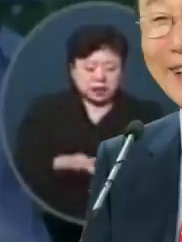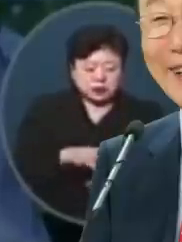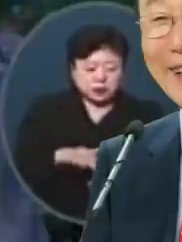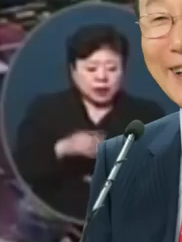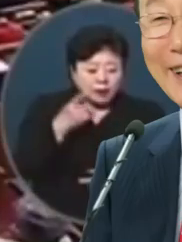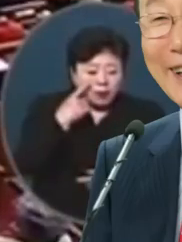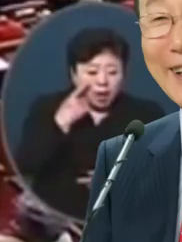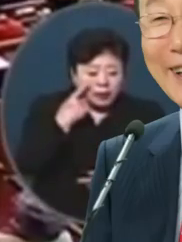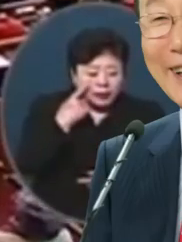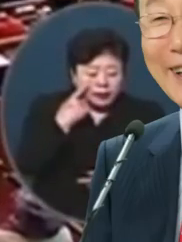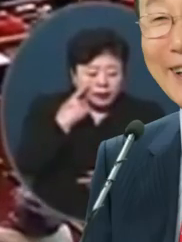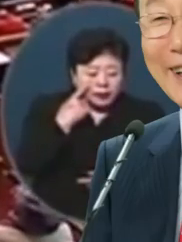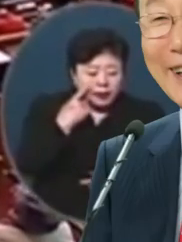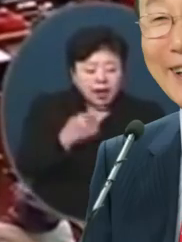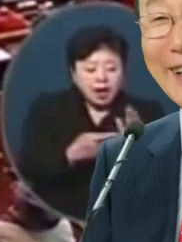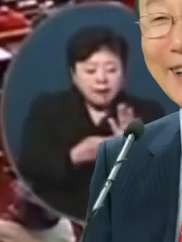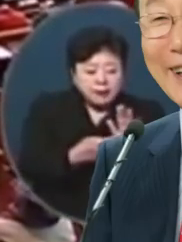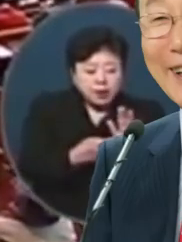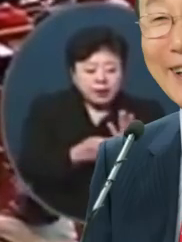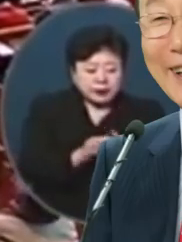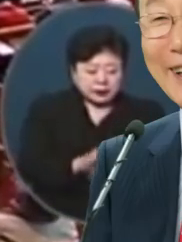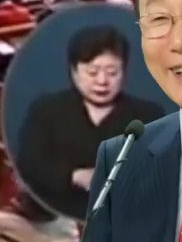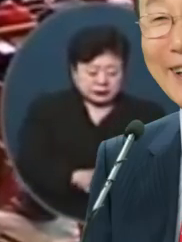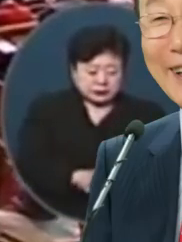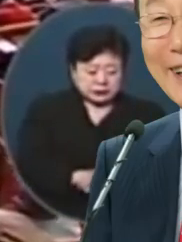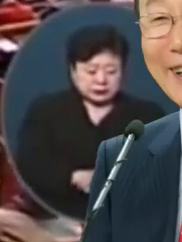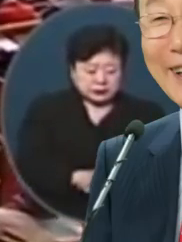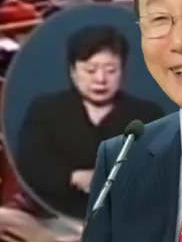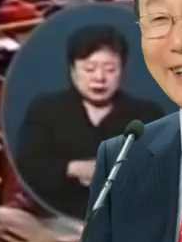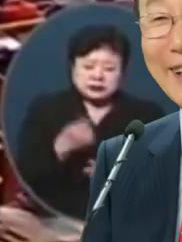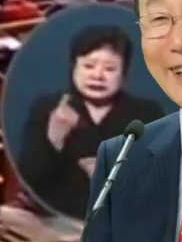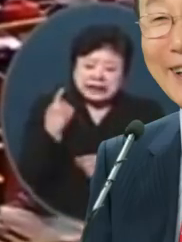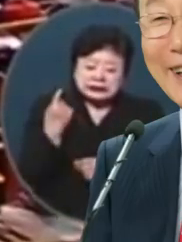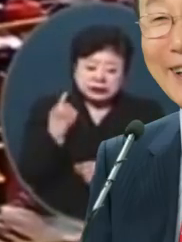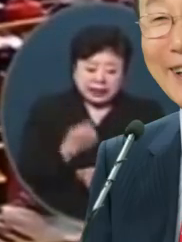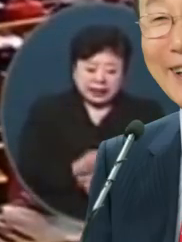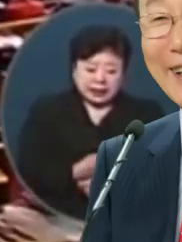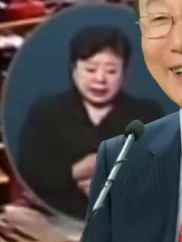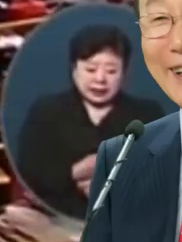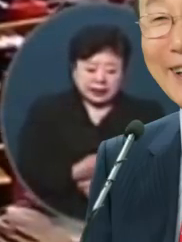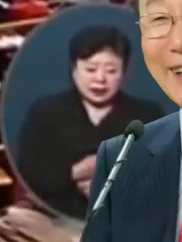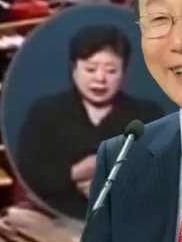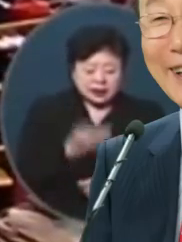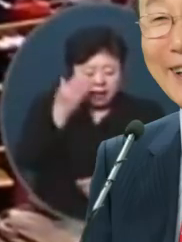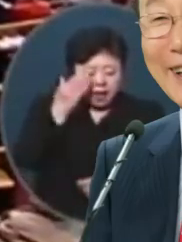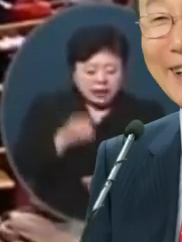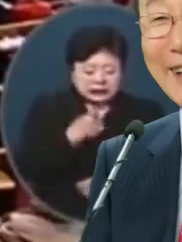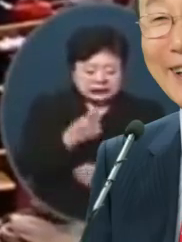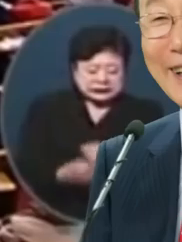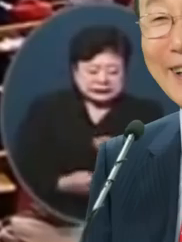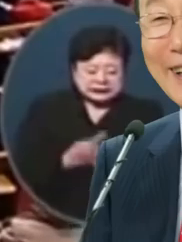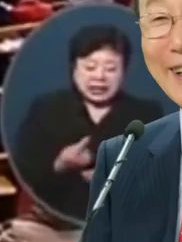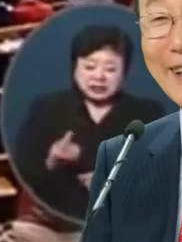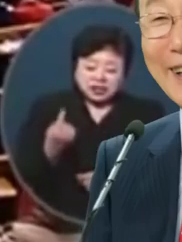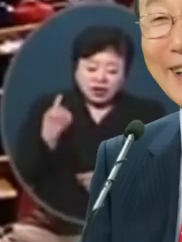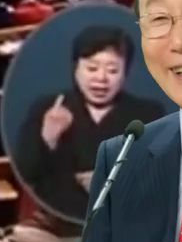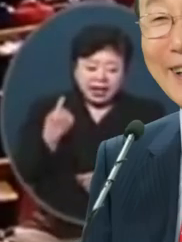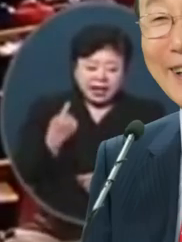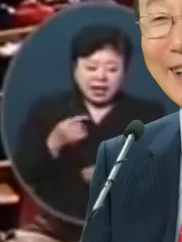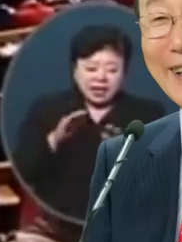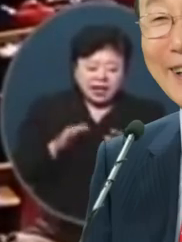통계청에서 발표한 것에 따르면 지난해 우리나라 1인